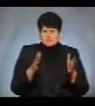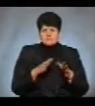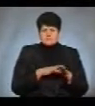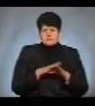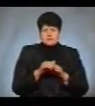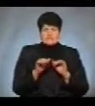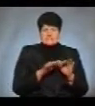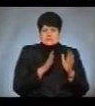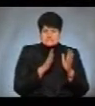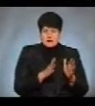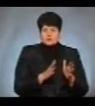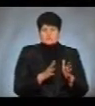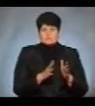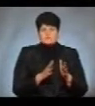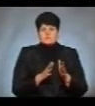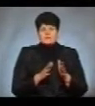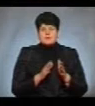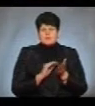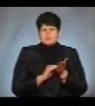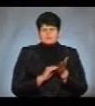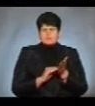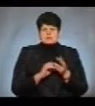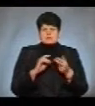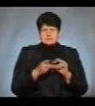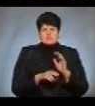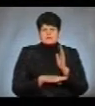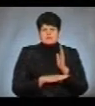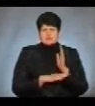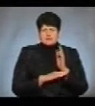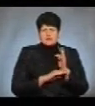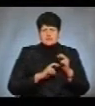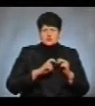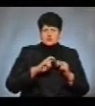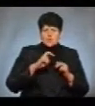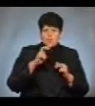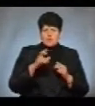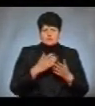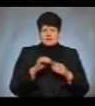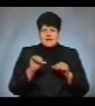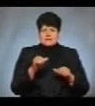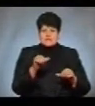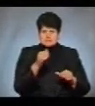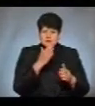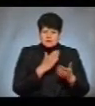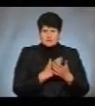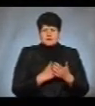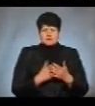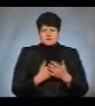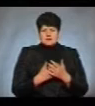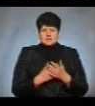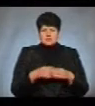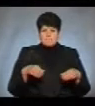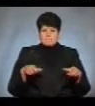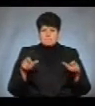заходи. Інколи роблять приписи, що там замінити дерев'яні сходи, які там мають різьблення чи ці перила